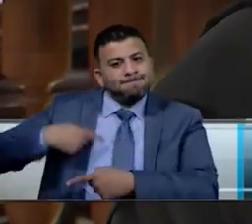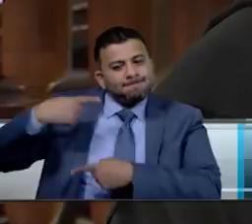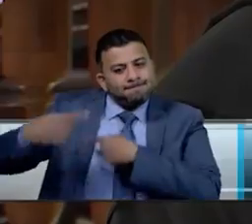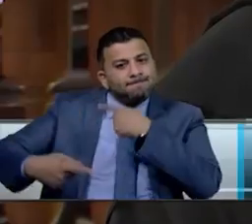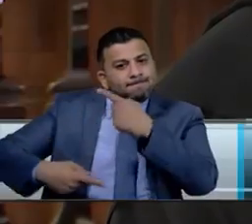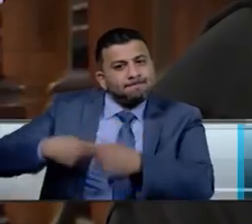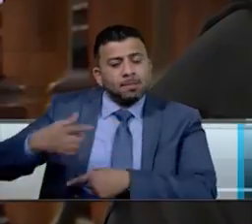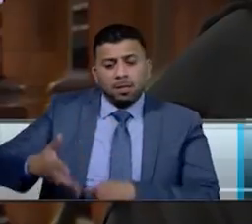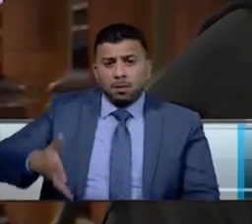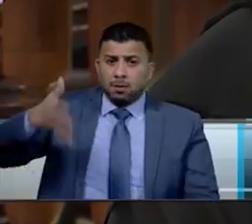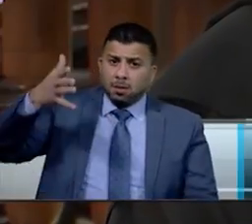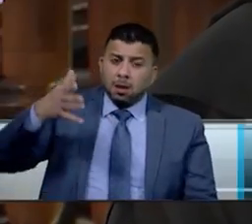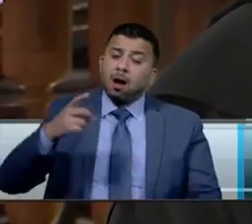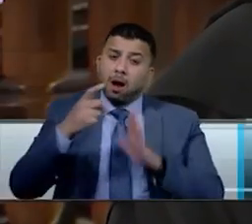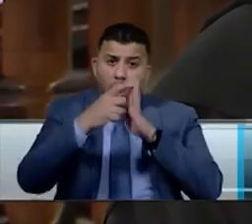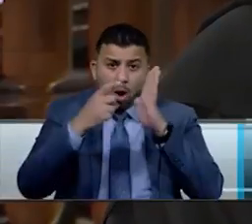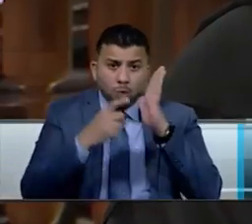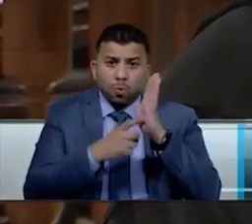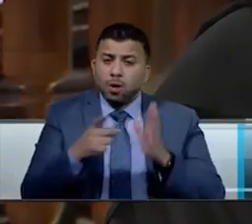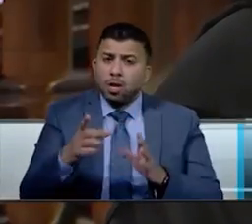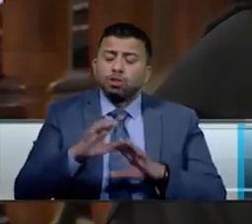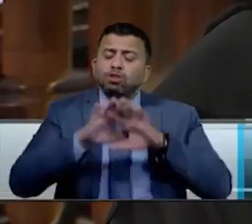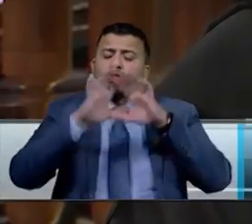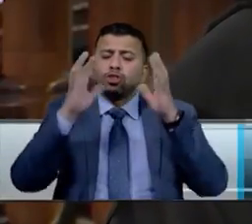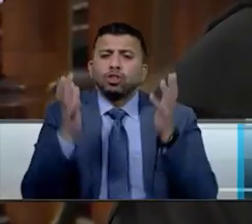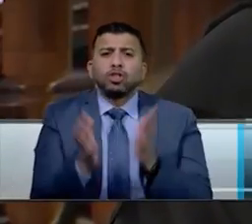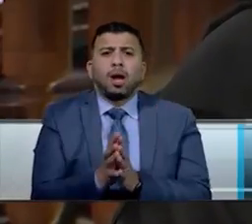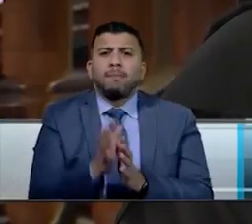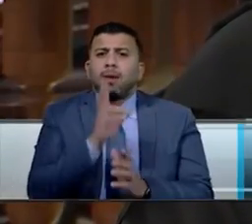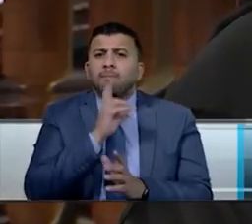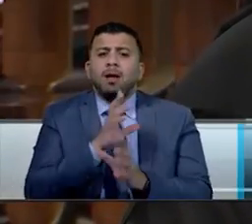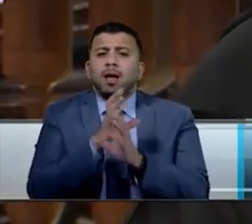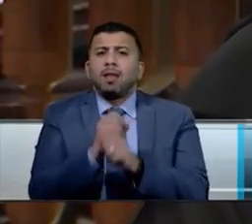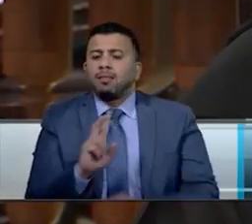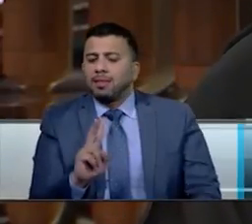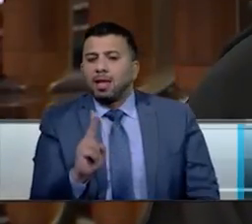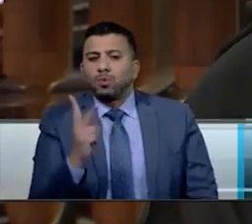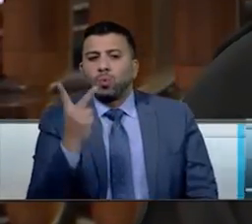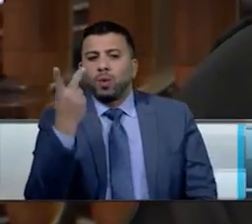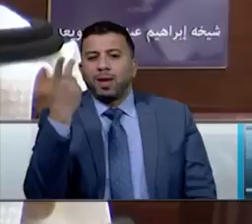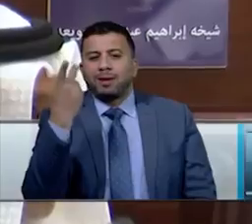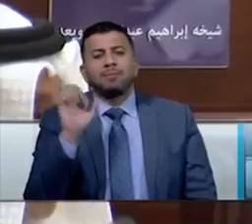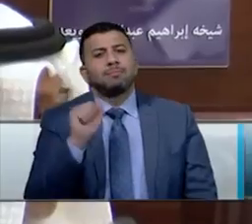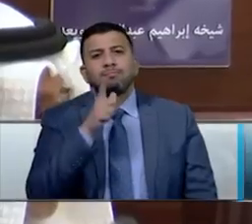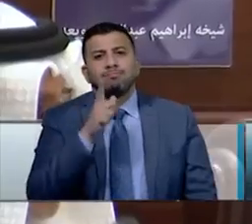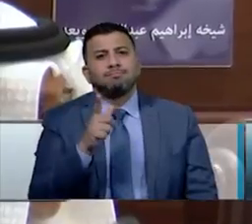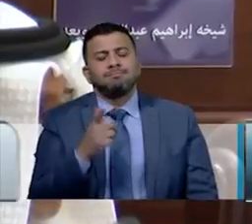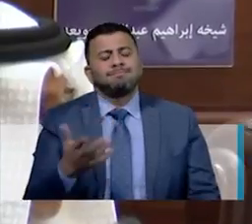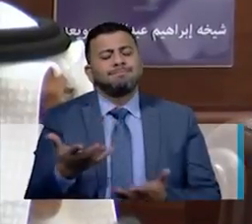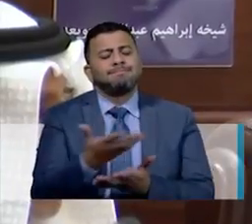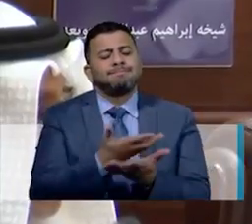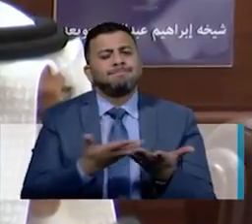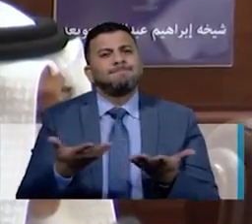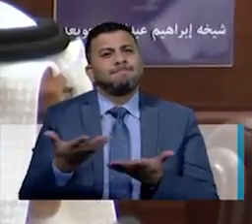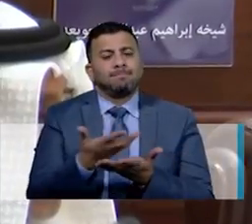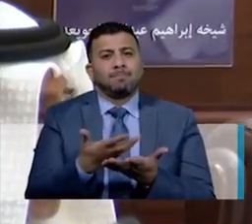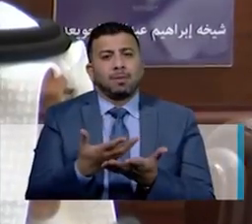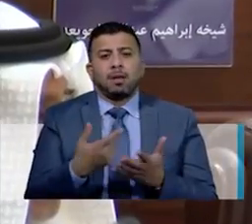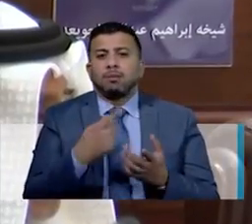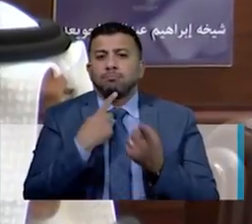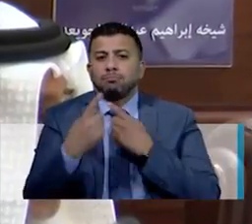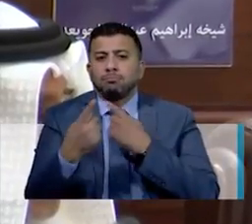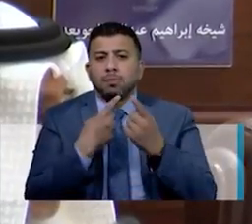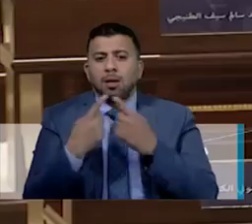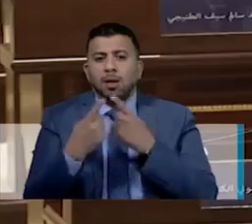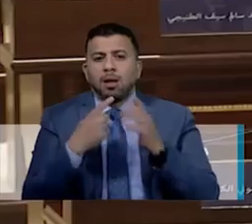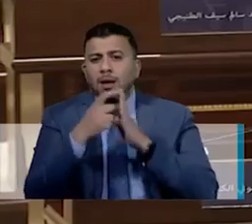فالقانون يناقش يعني شامل في محافظته، في تطويره، في ترويجه. تأتي مناقشة قانون